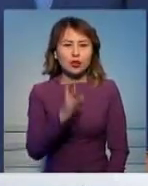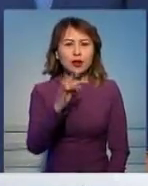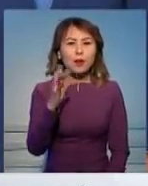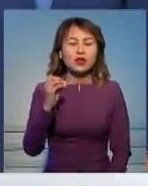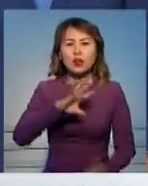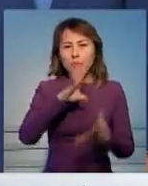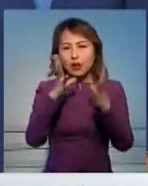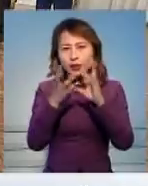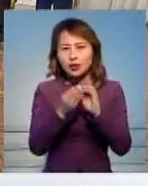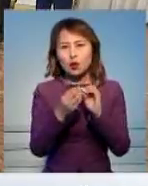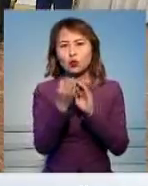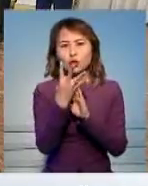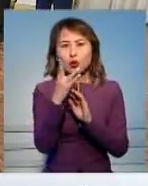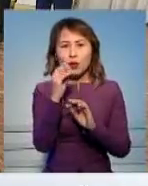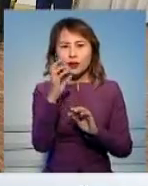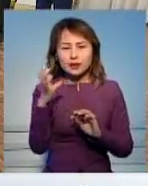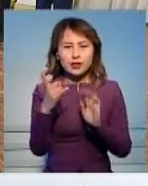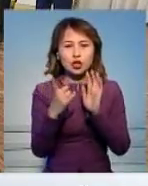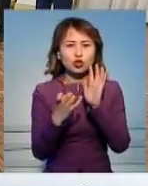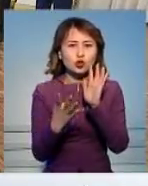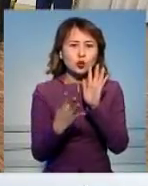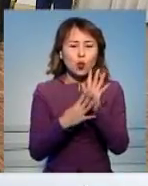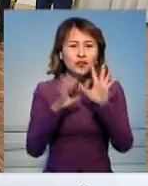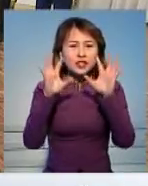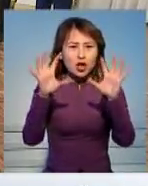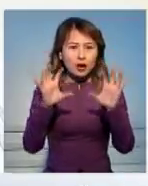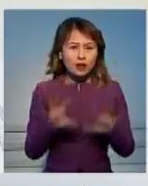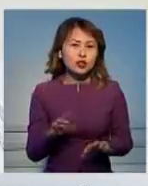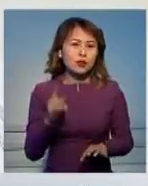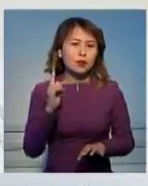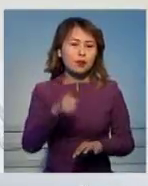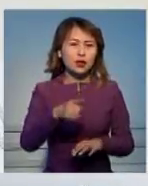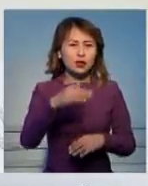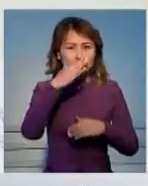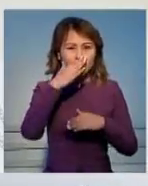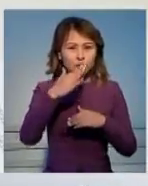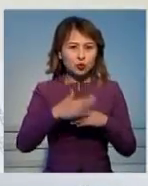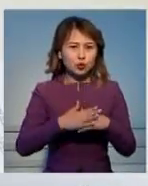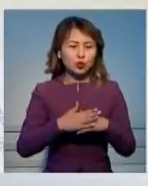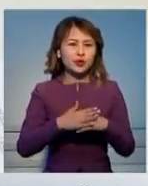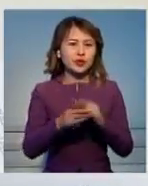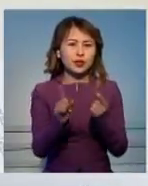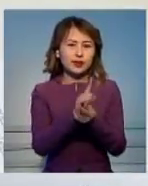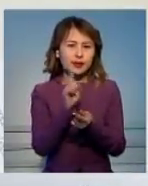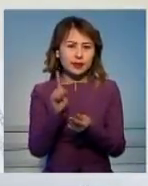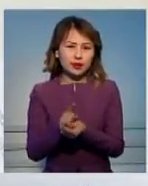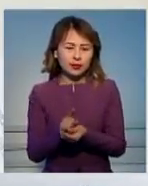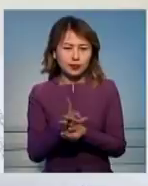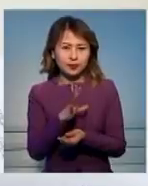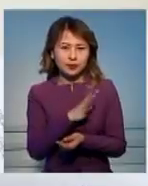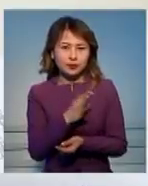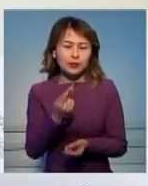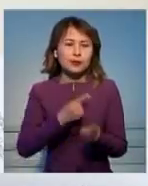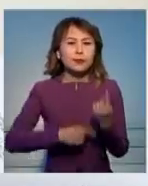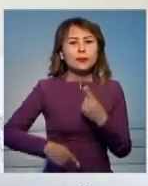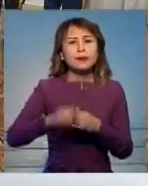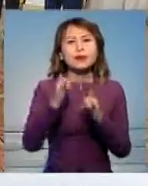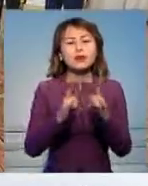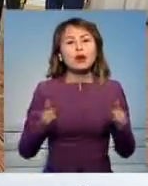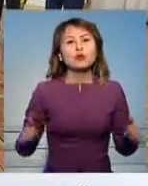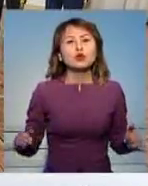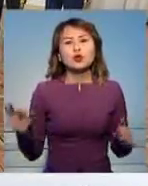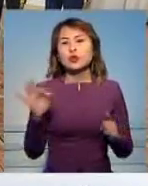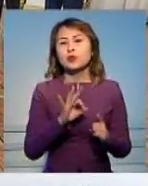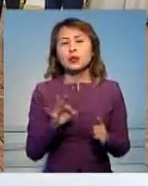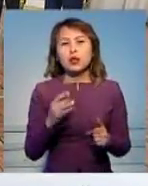Нұрсұлтан Назарбаев жалпы алғанда 14 кодекс пен 109 заңға шамамен 1000-ға жуық өзгеріс енгізілгенін атап өтті. Бұл